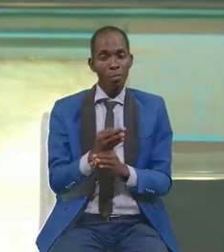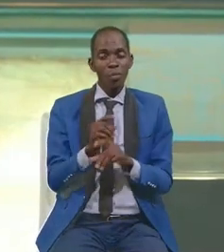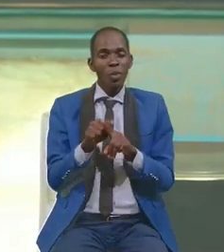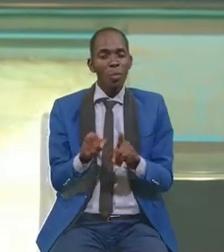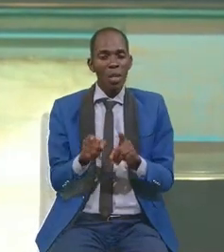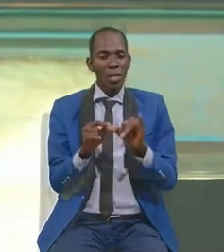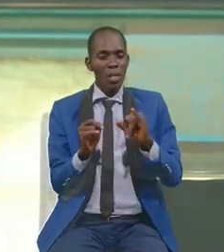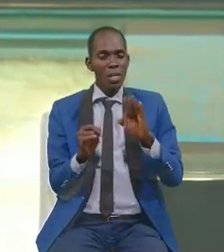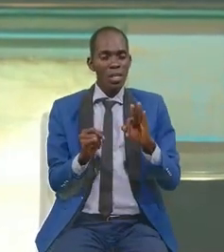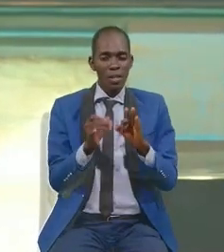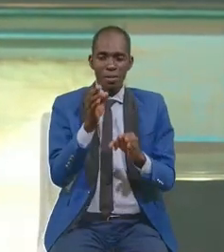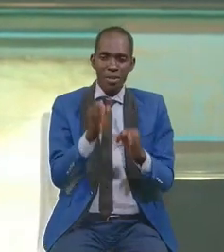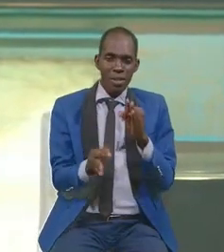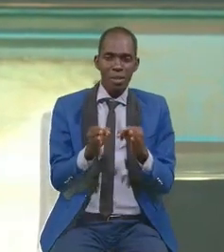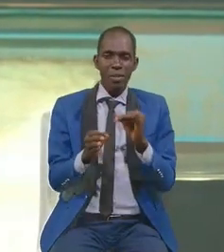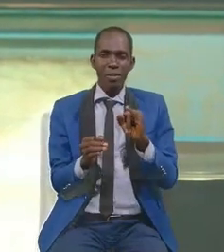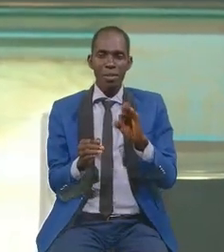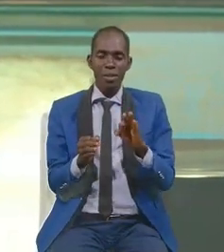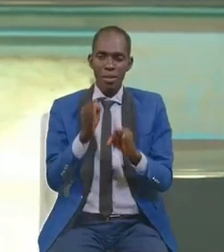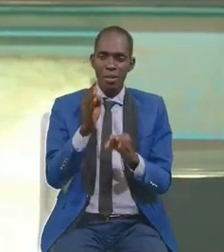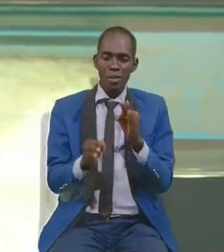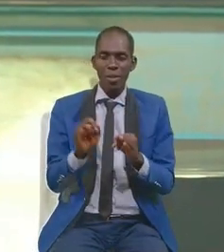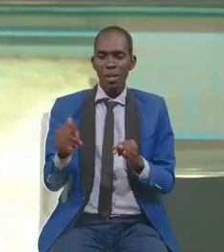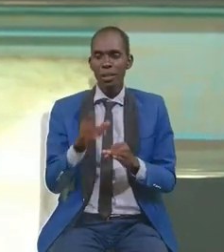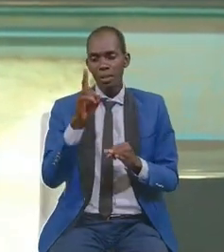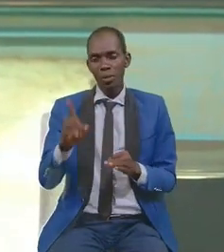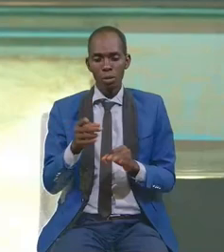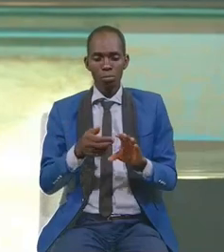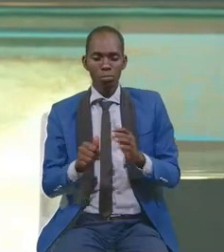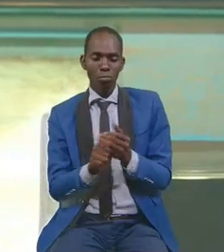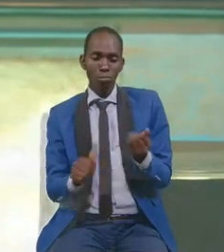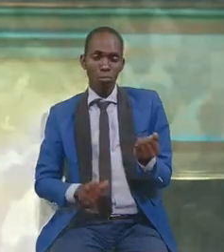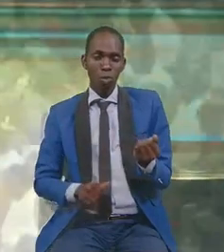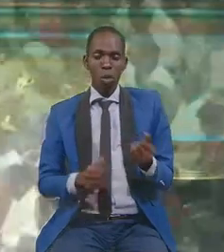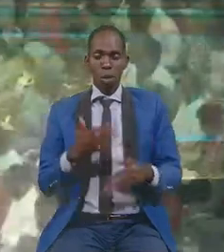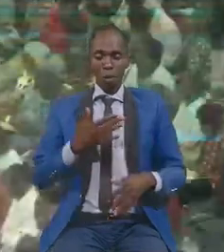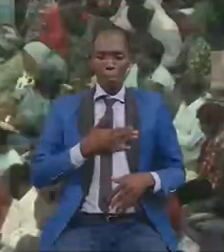Mais s'il se retire, mon âme ne prend pas plaisir en lui.